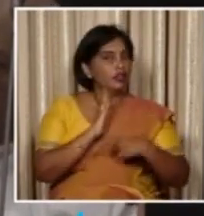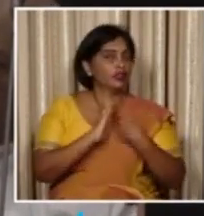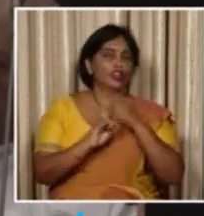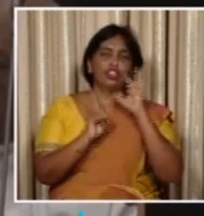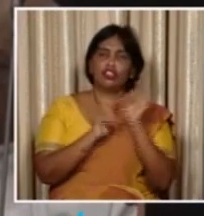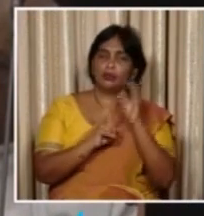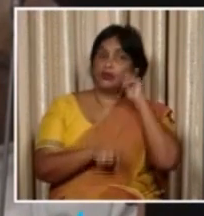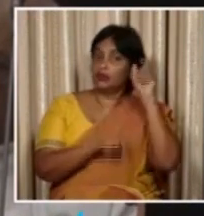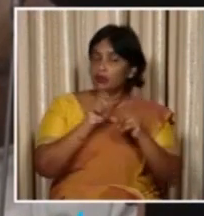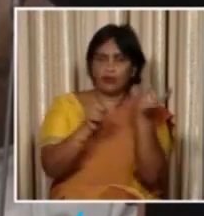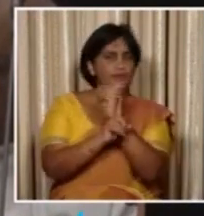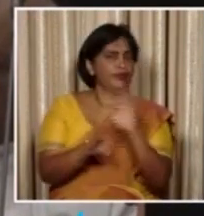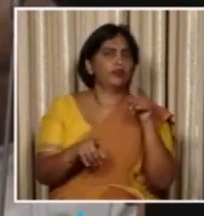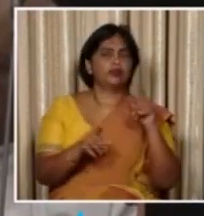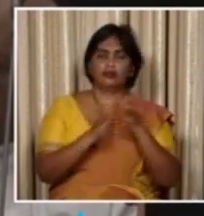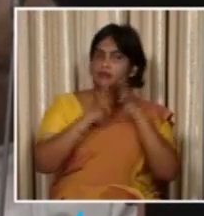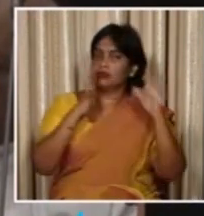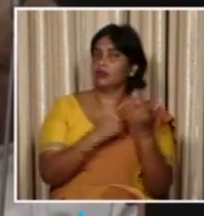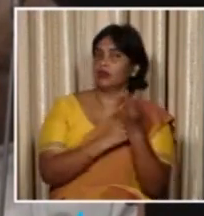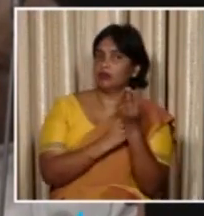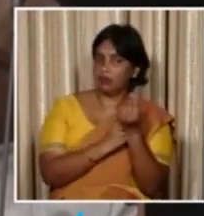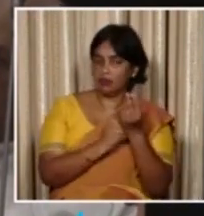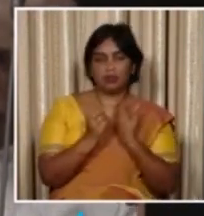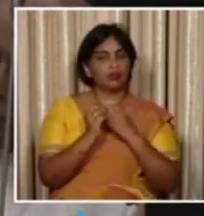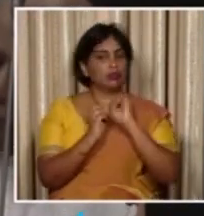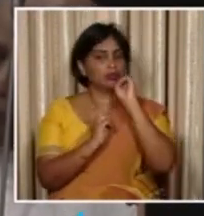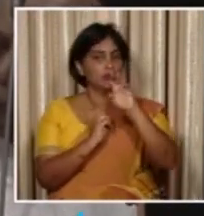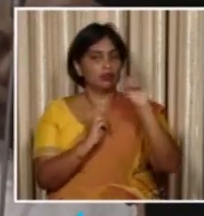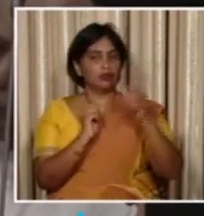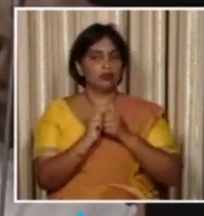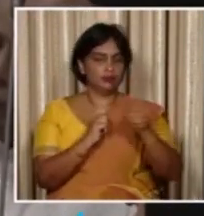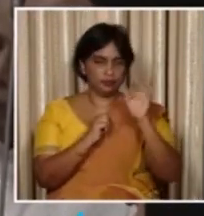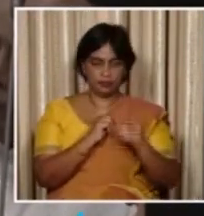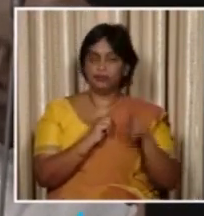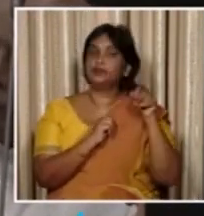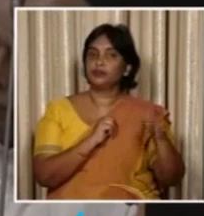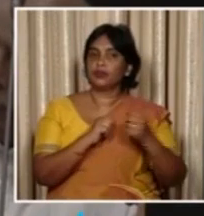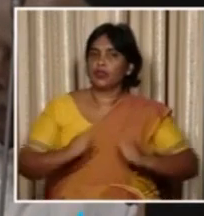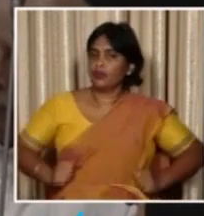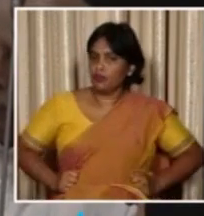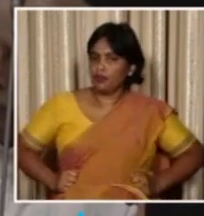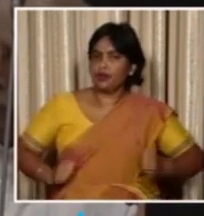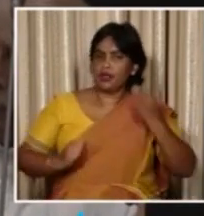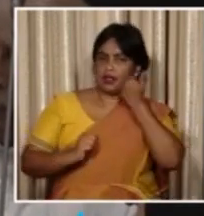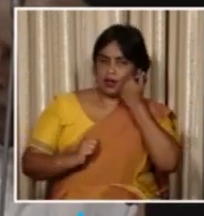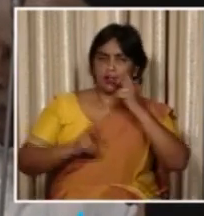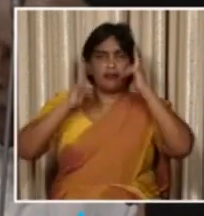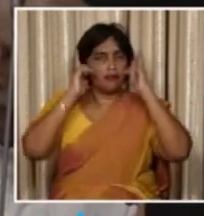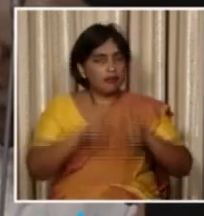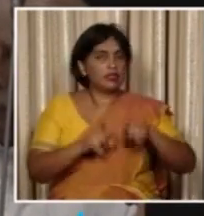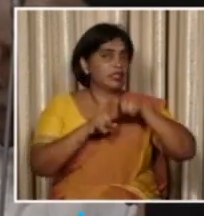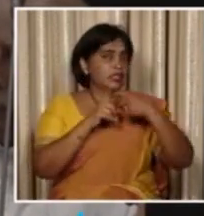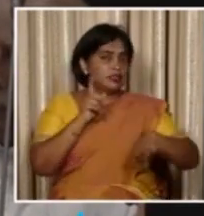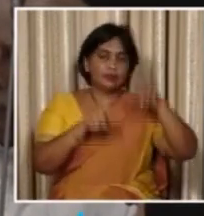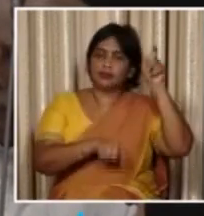කණ්ඩායම් වලට ඍජුව විශාල මුදල් ප්‍රමාණයක් ලබා දීමට කටයුතු කළා. වකුගඩු රෝගීන් වැඩි හිටියන ආබාධිත